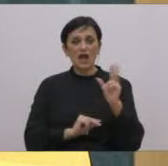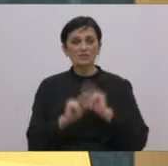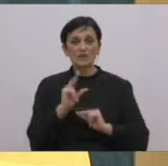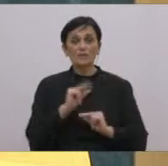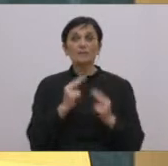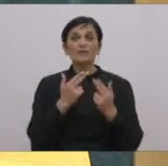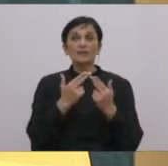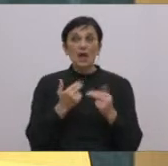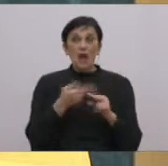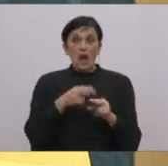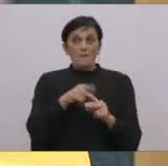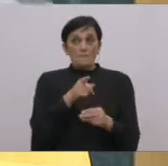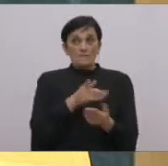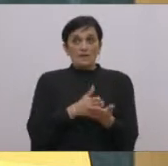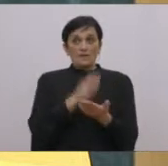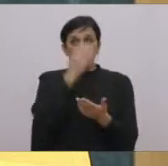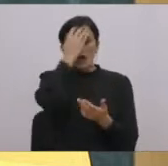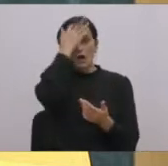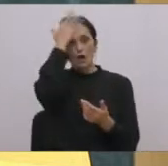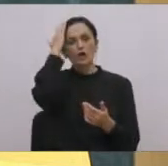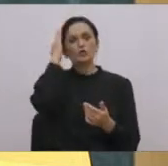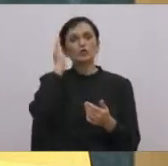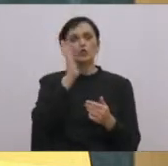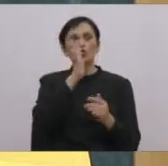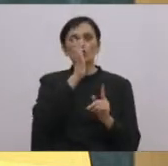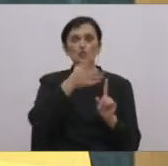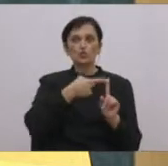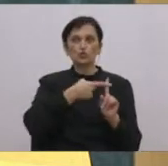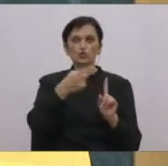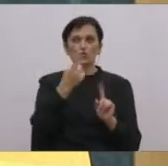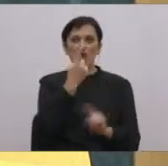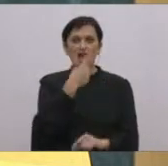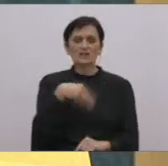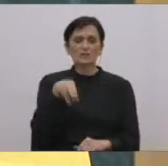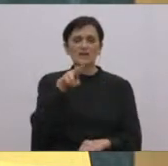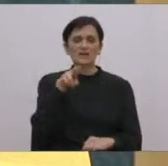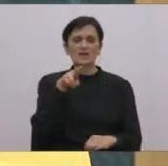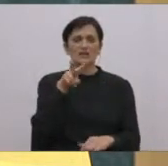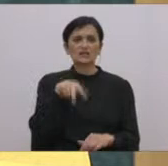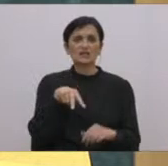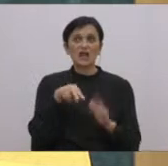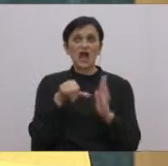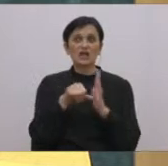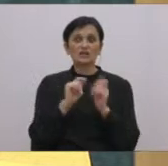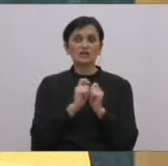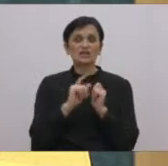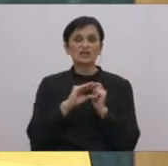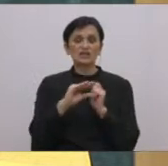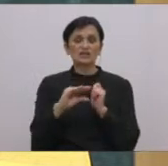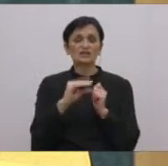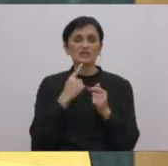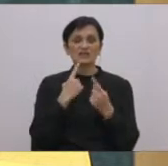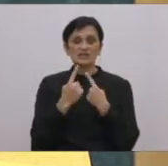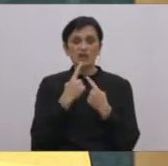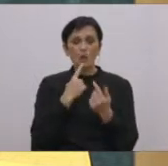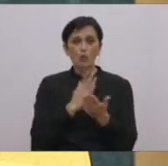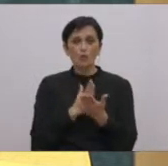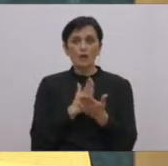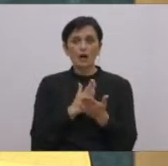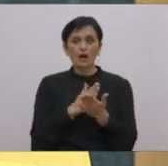გათვალისწინებით და ამ მიმართულებით 5 წლის განმავლობაში დაახლოებით 1 მილიარდი ლარის ინვესტიციაზე არის საუბარი, რომლის წილშიც